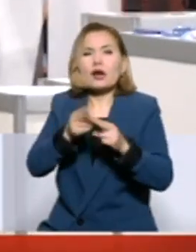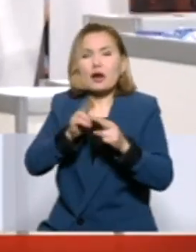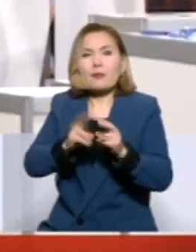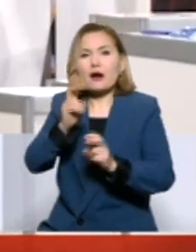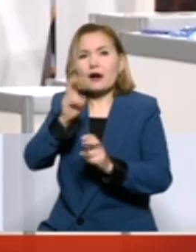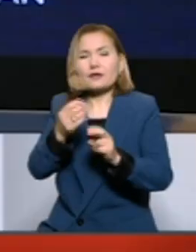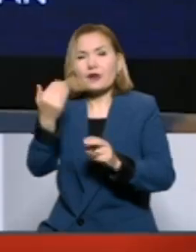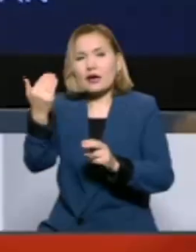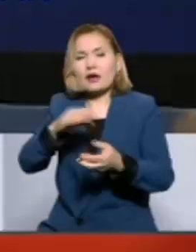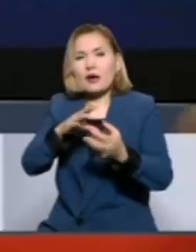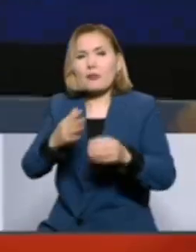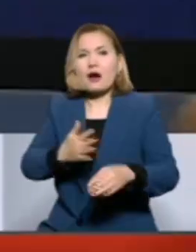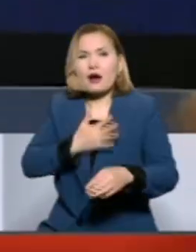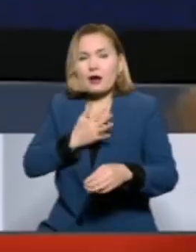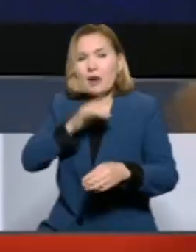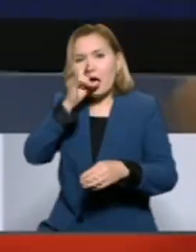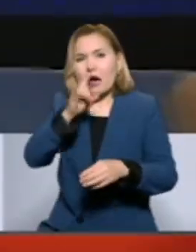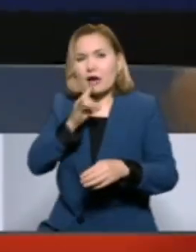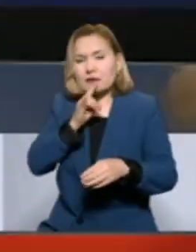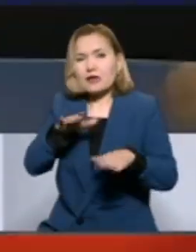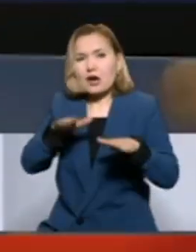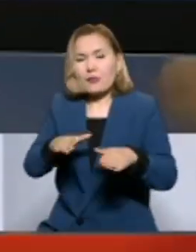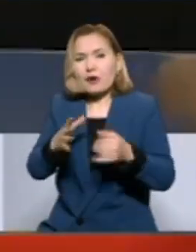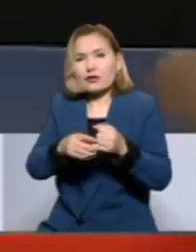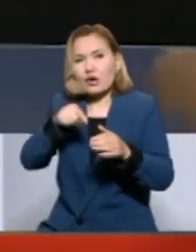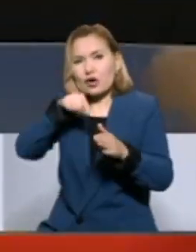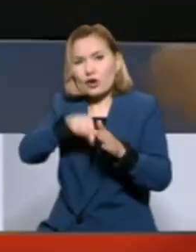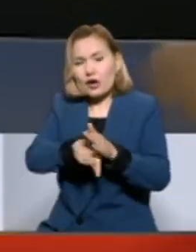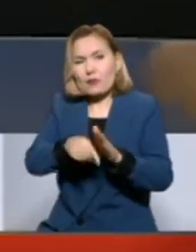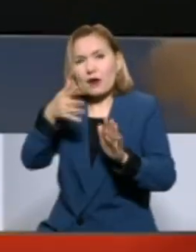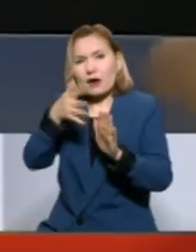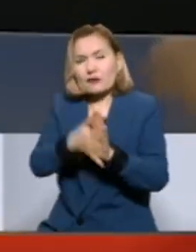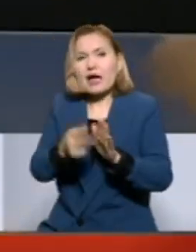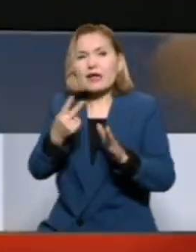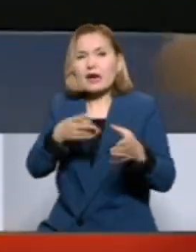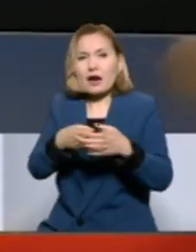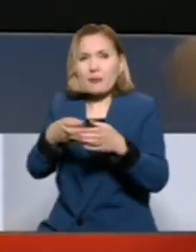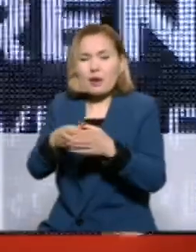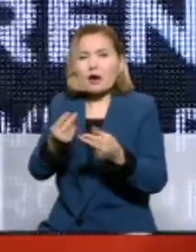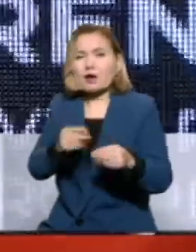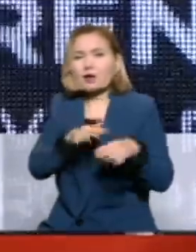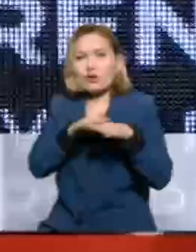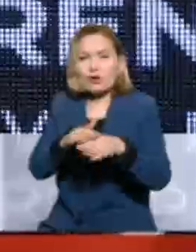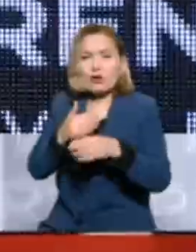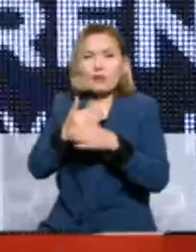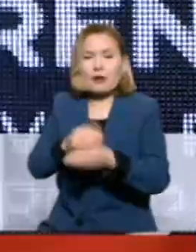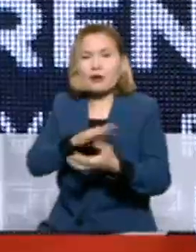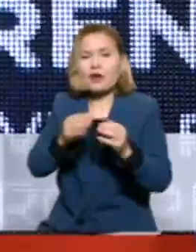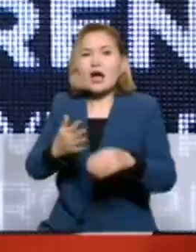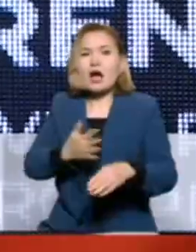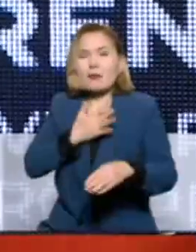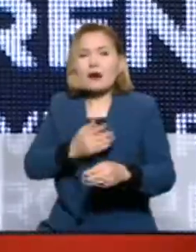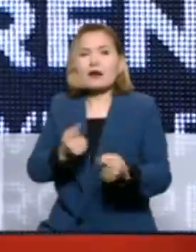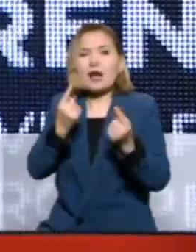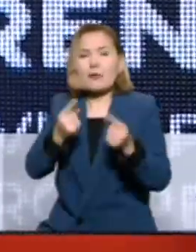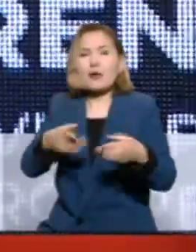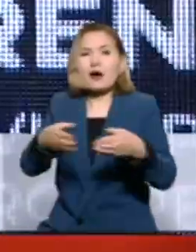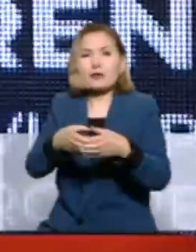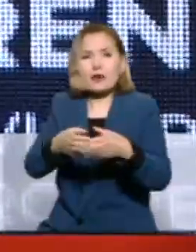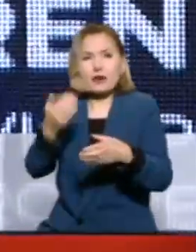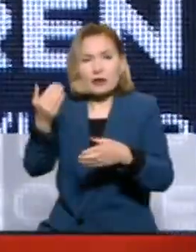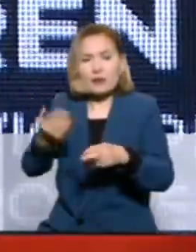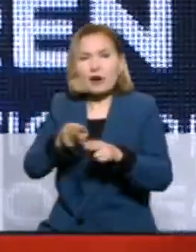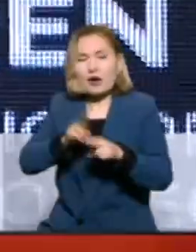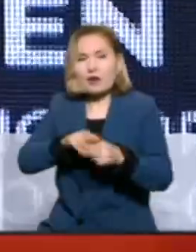алпауыты BHP Қазақстанда геологиялық барлау жүргізетін екі компанияға қаржы салды. Канадалық Тек Ресурсыз мекемесі